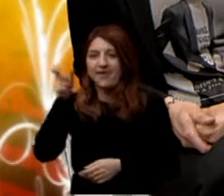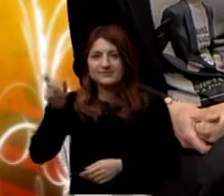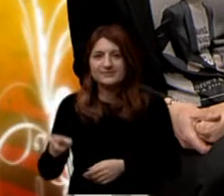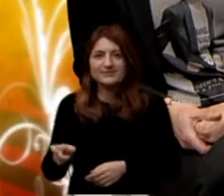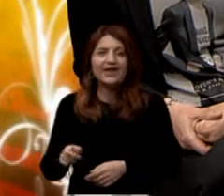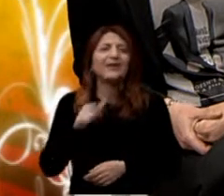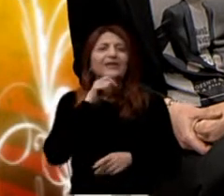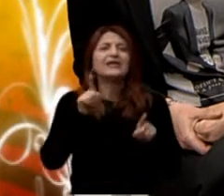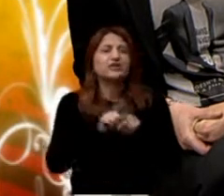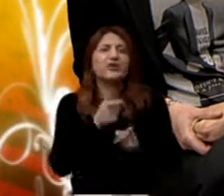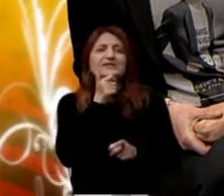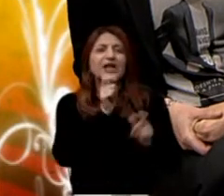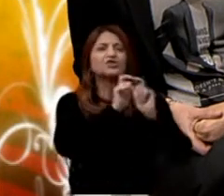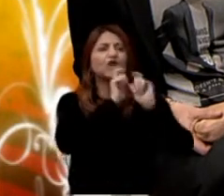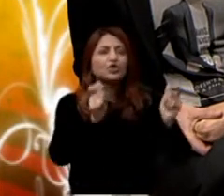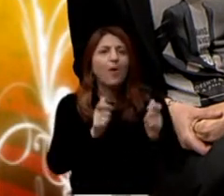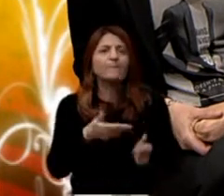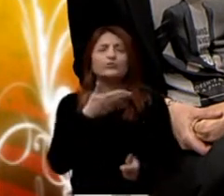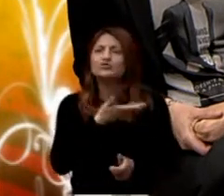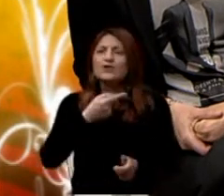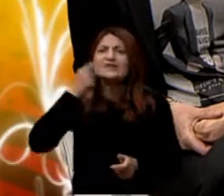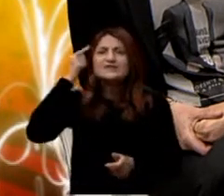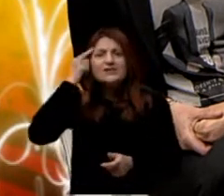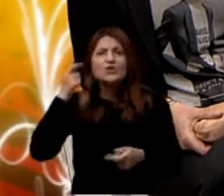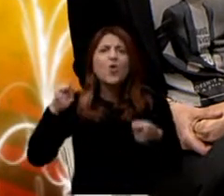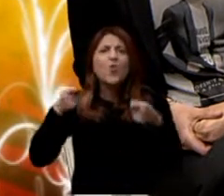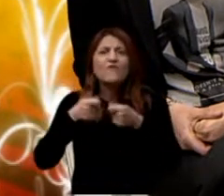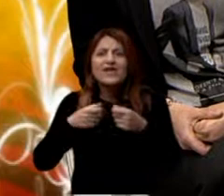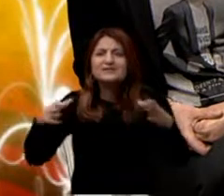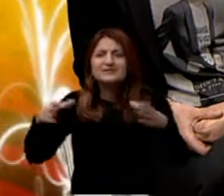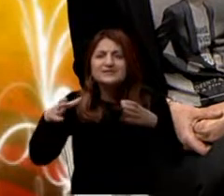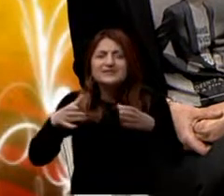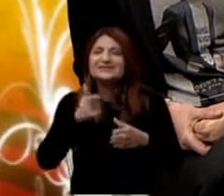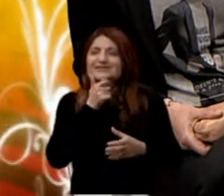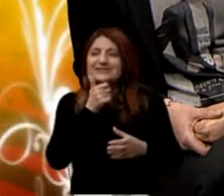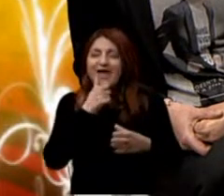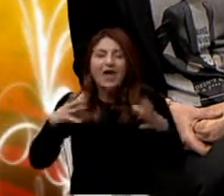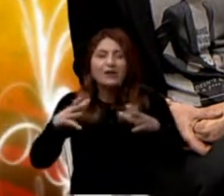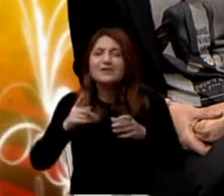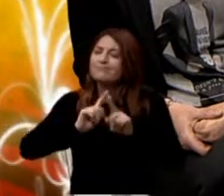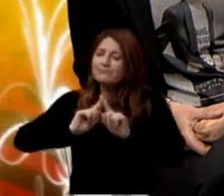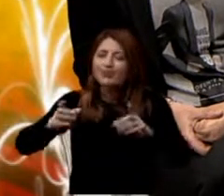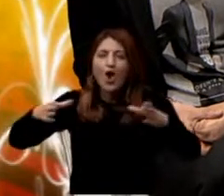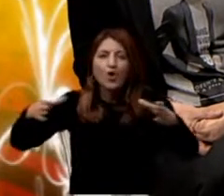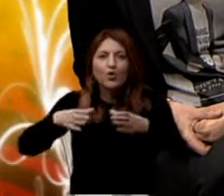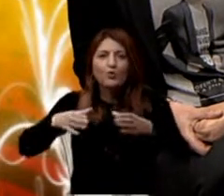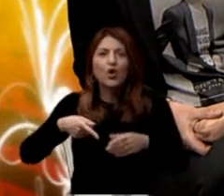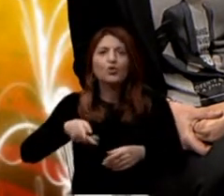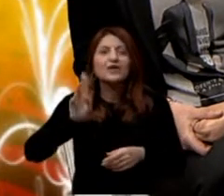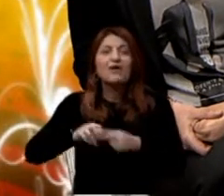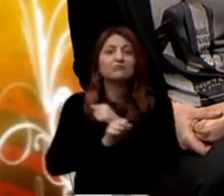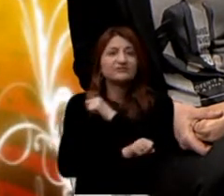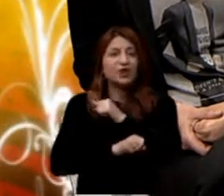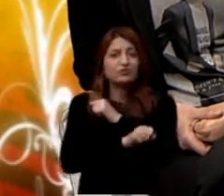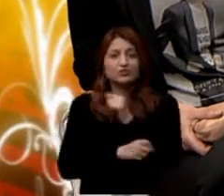ta edukacija, to znanje iz područja gerontologije i gerijatrije. Dakle, mi imamo sveučilišni